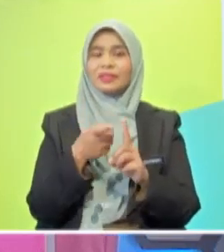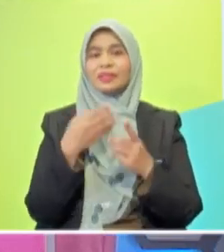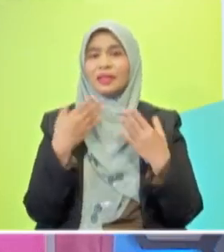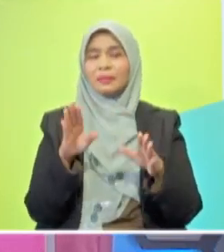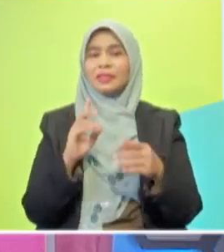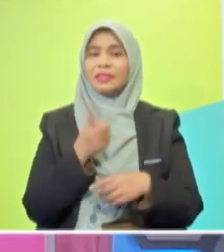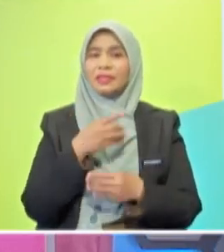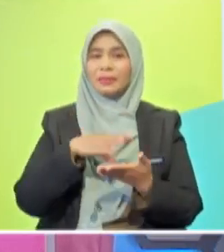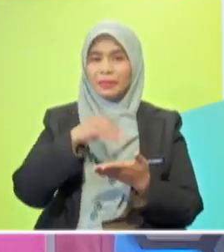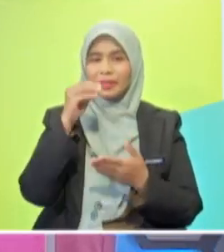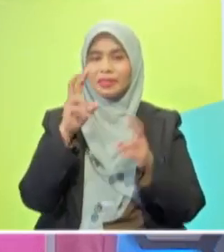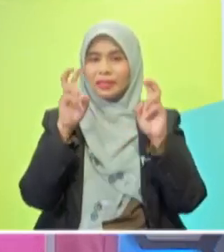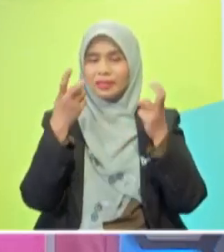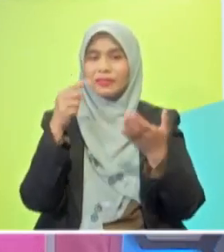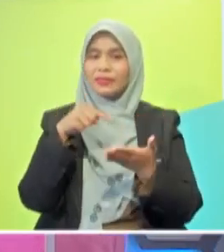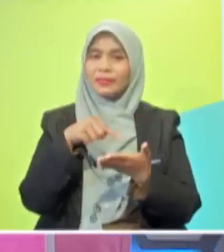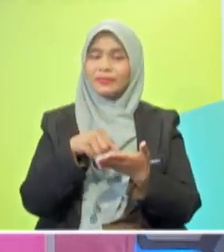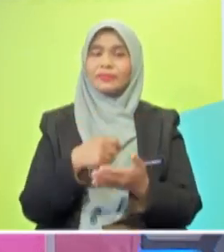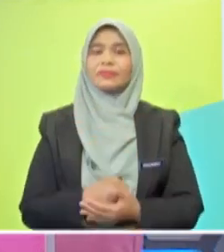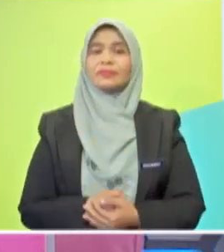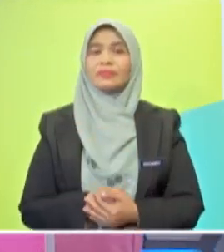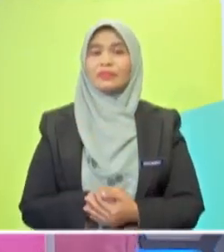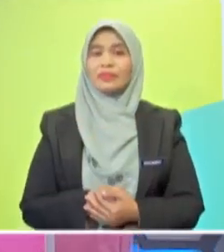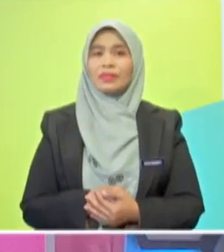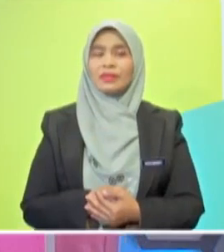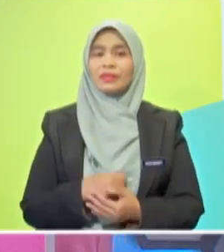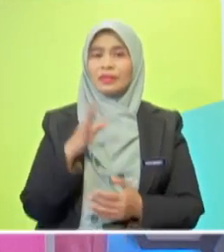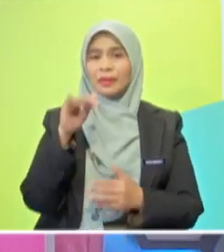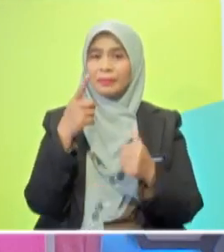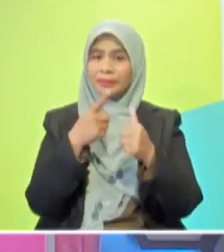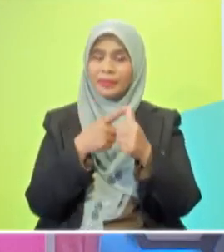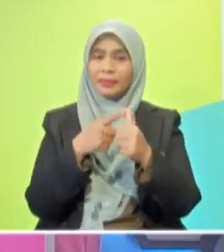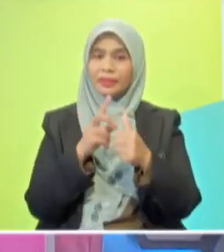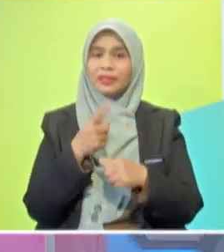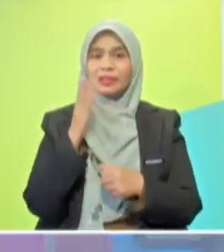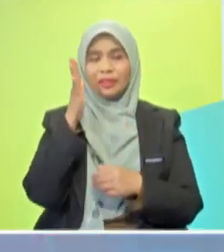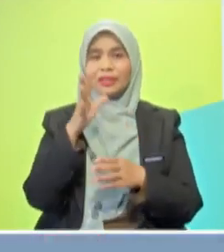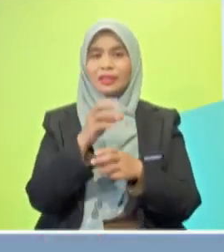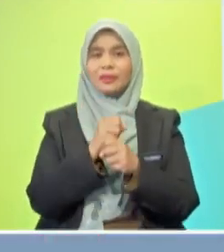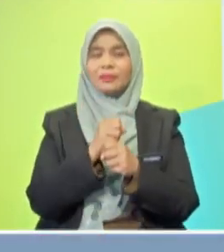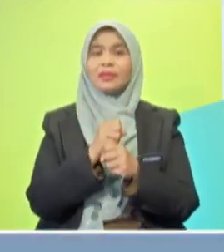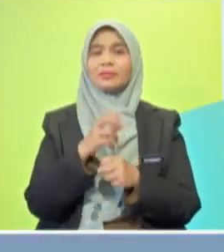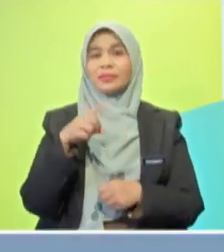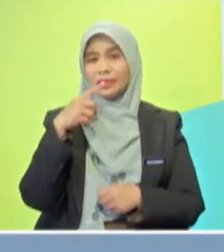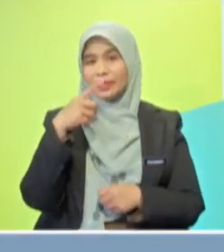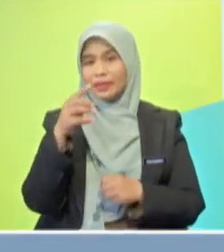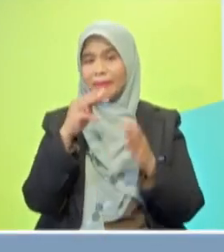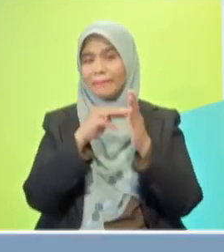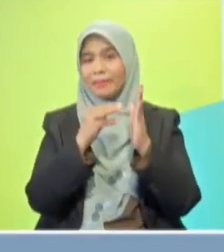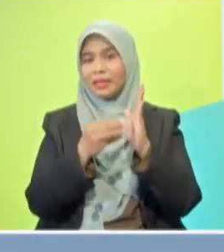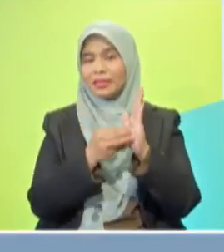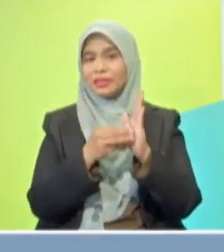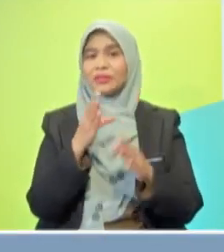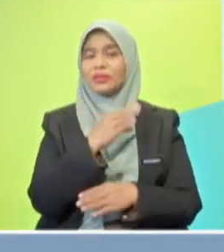kita belajar topik Tutuplah Auratmu pada hari ini. Yang pertama, kita akan dapat menyatakan maksud dan